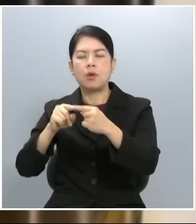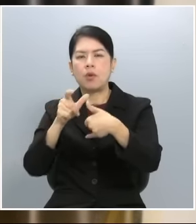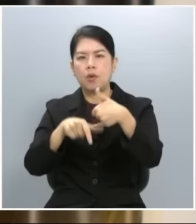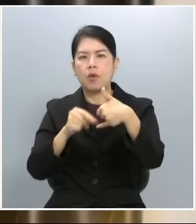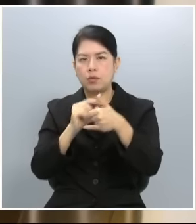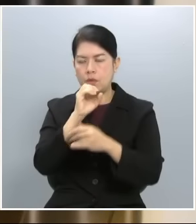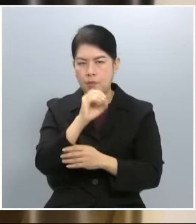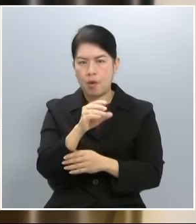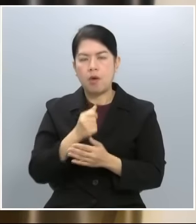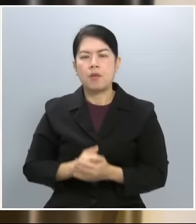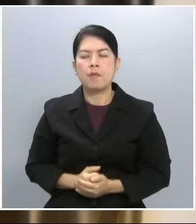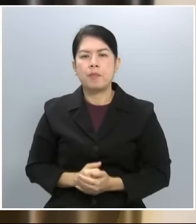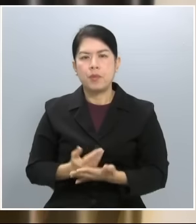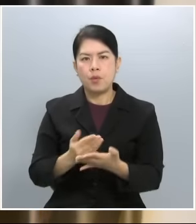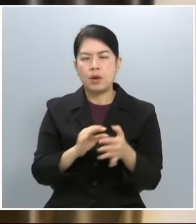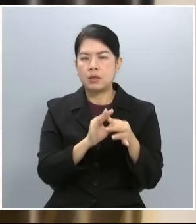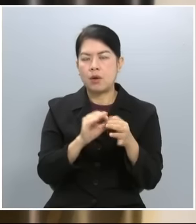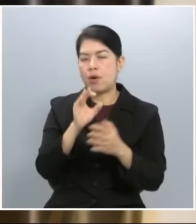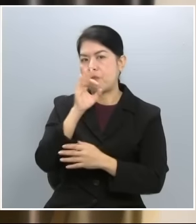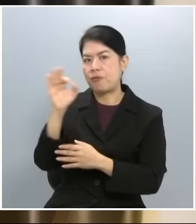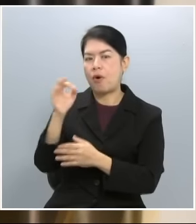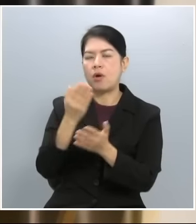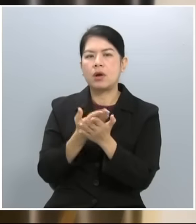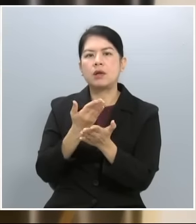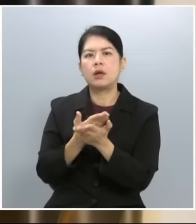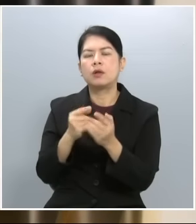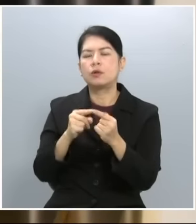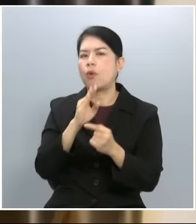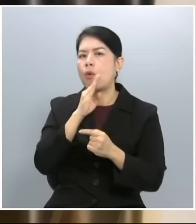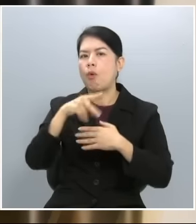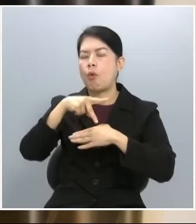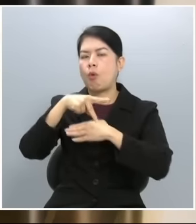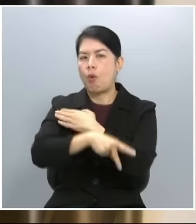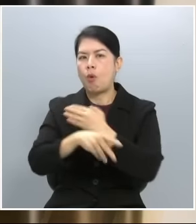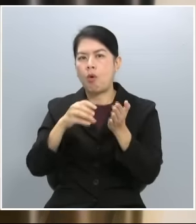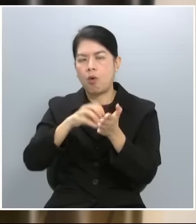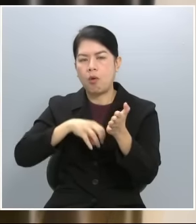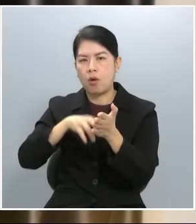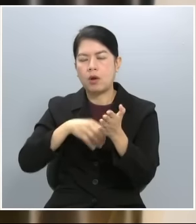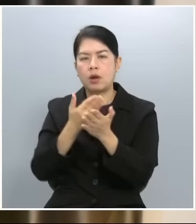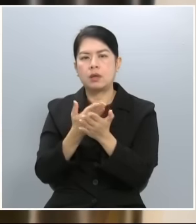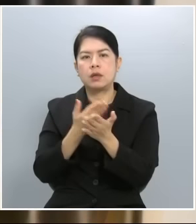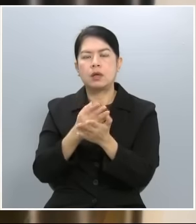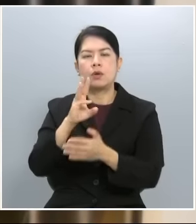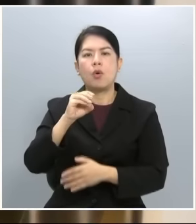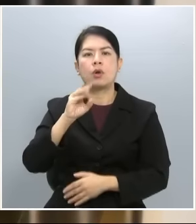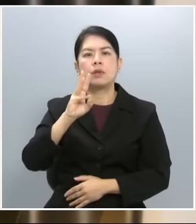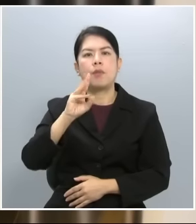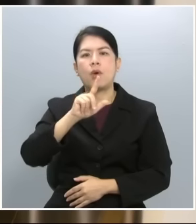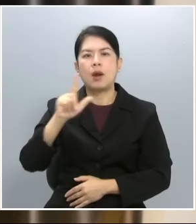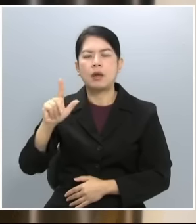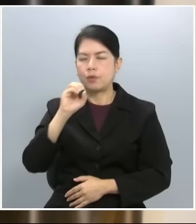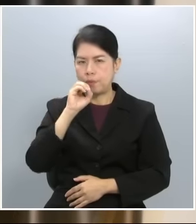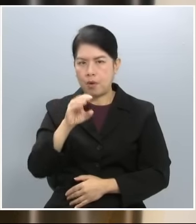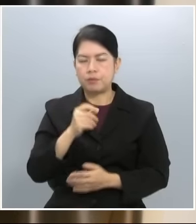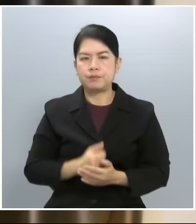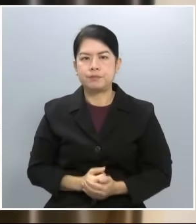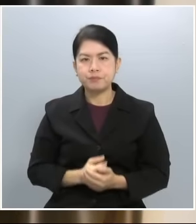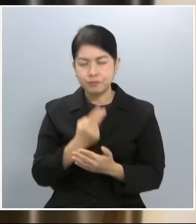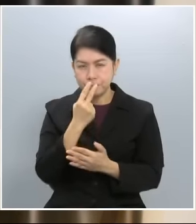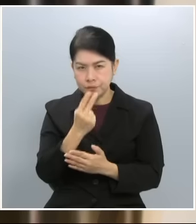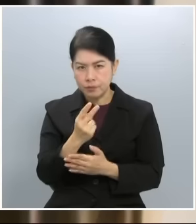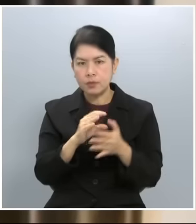นุ่มฟ้องคดียักยอก66ล้านใส่บัญชีส่วนตัวโดยคุณพัฒน์เป็นทนายความคุณจูนในระบุว่าต้องมองว่าวัตถุประส